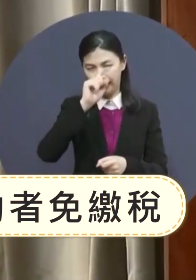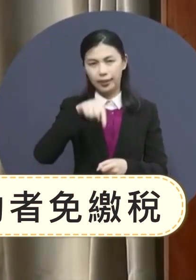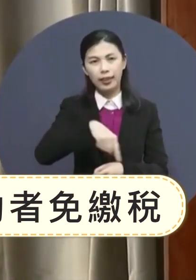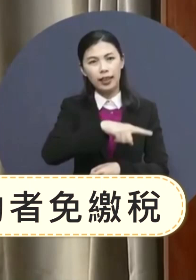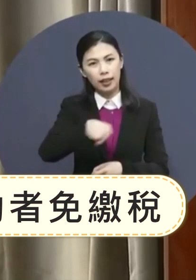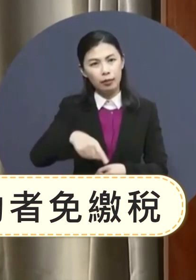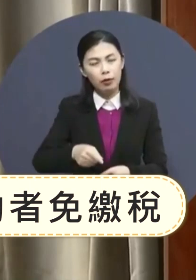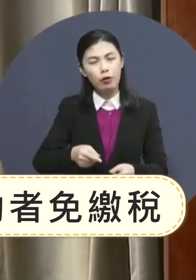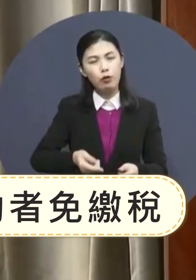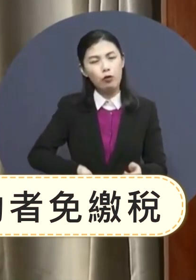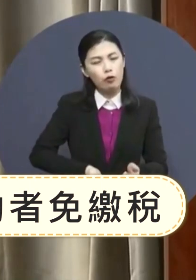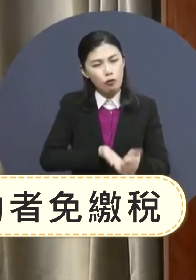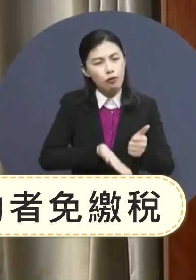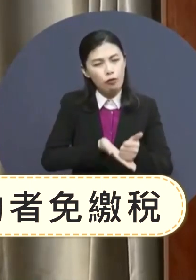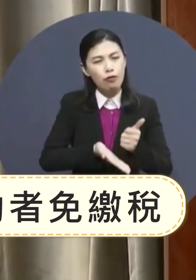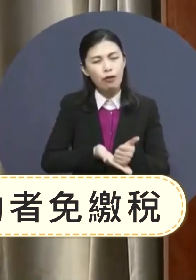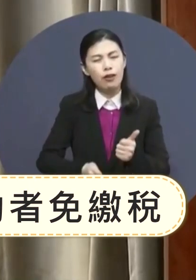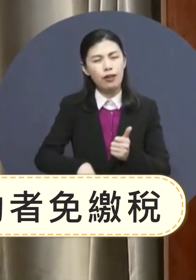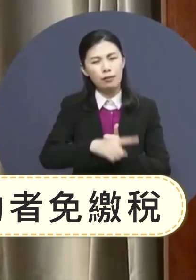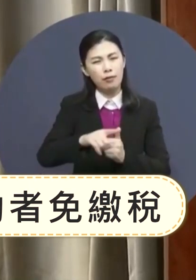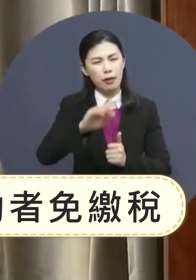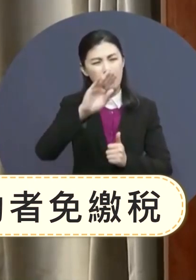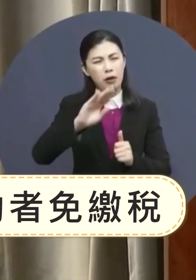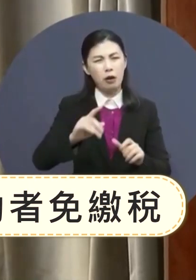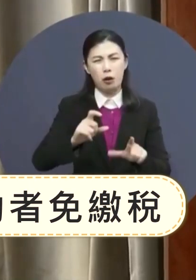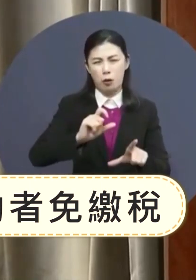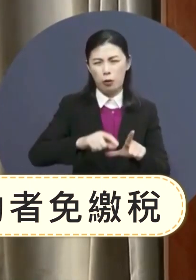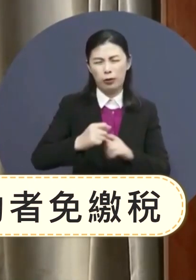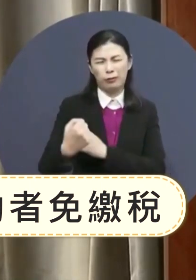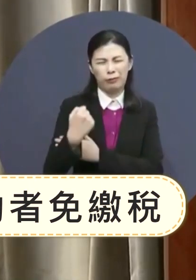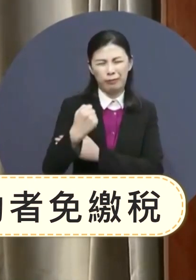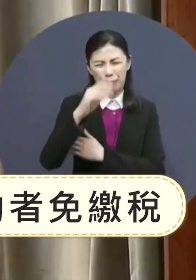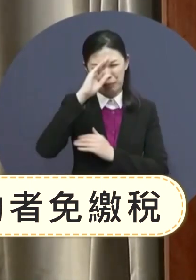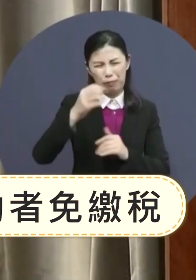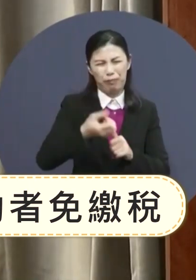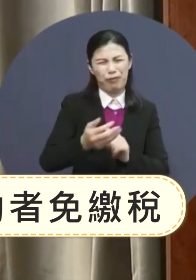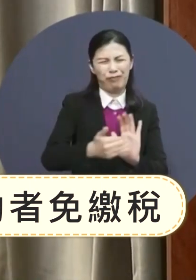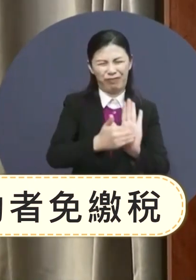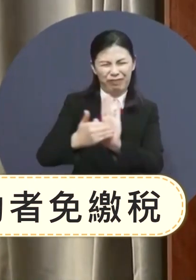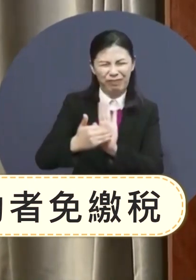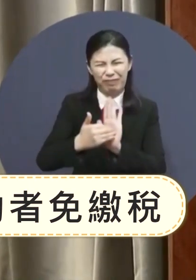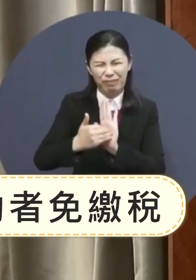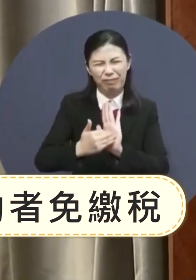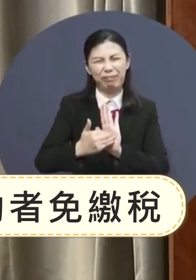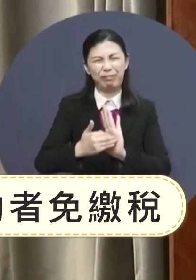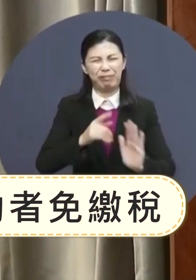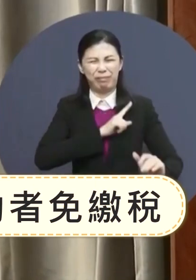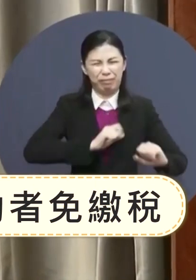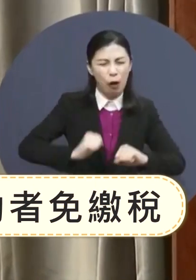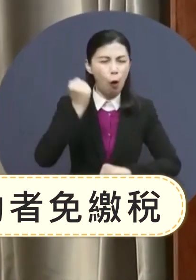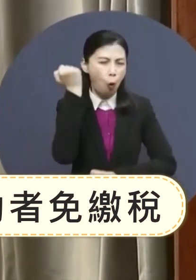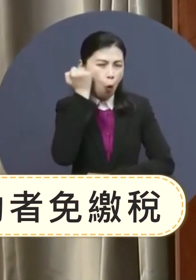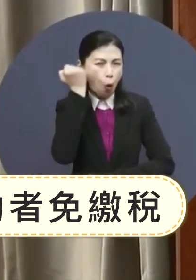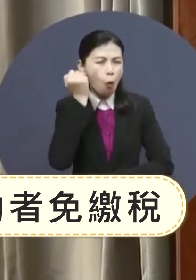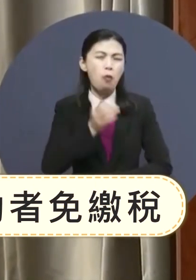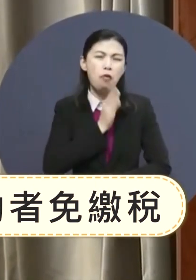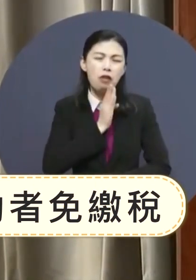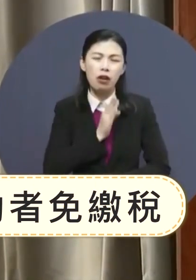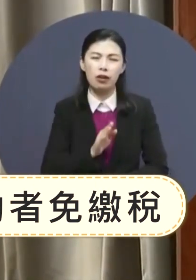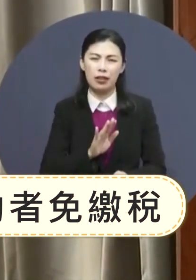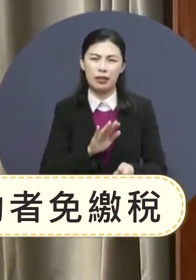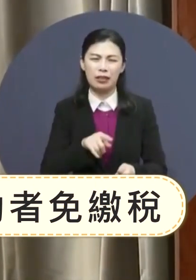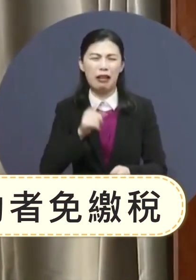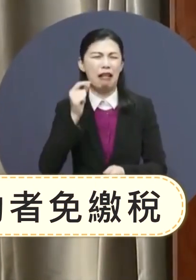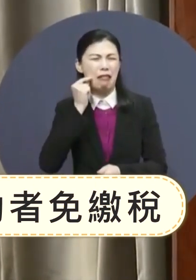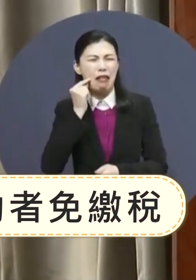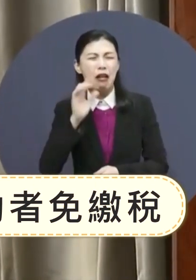奖励我们的这些抗疫的这些企业或者是相关的人员。那另外呢，对于也是协助我们企业来度过这个